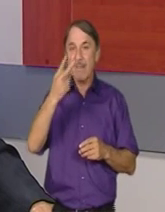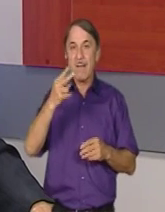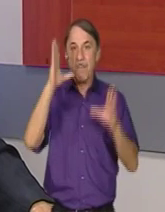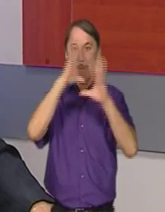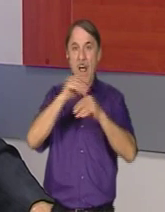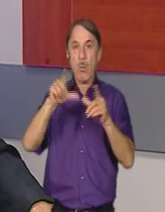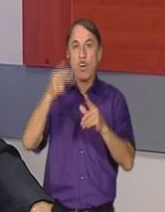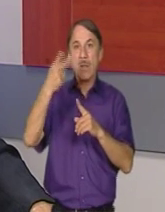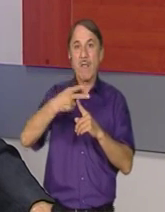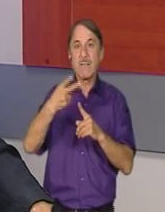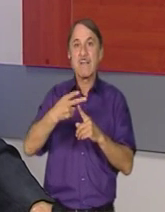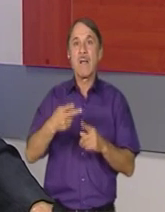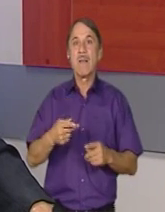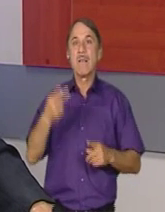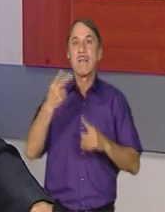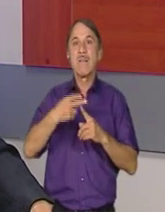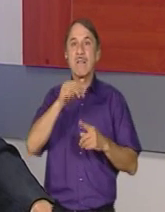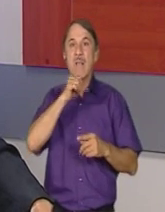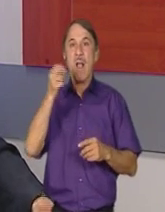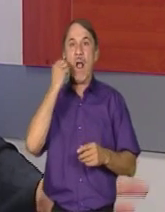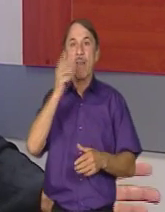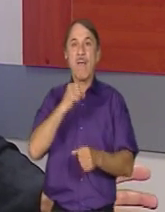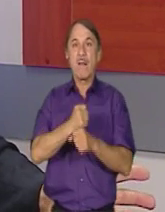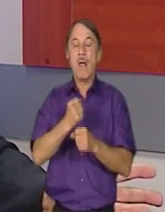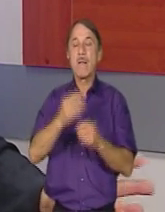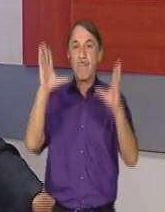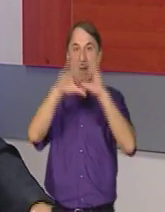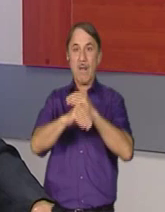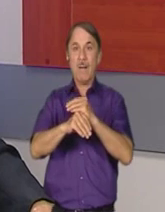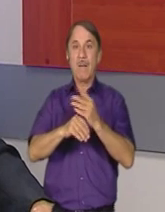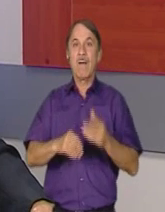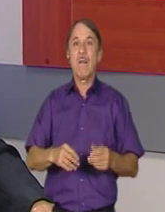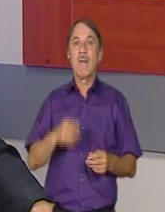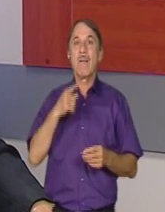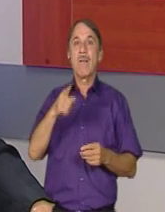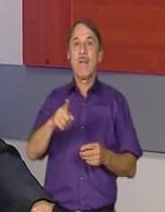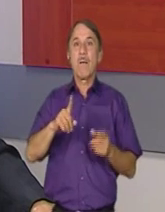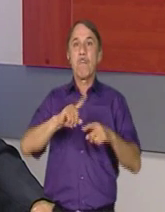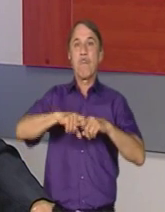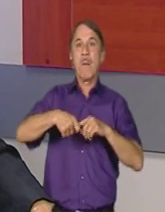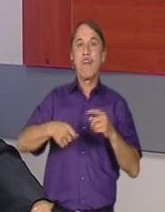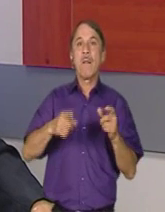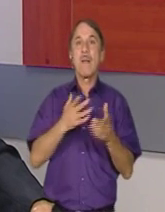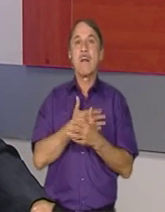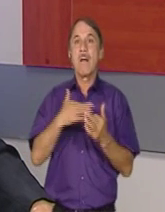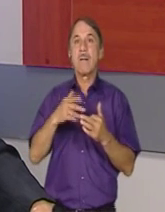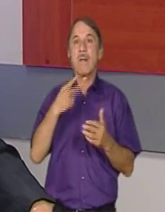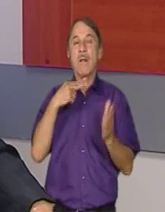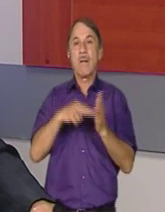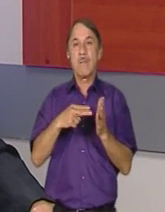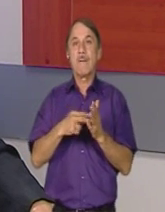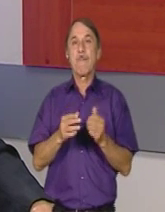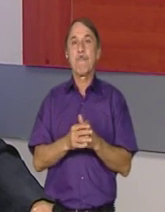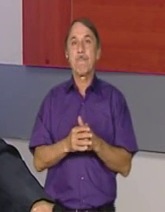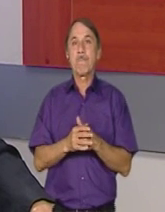u televiziji. Jer televizija i kad ne radi, emituje mrak. I dok se ne montira materijal, gledat ćete